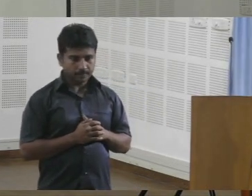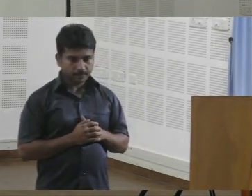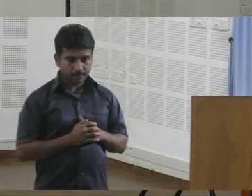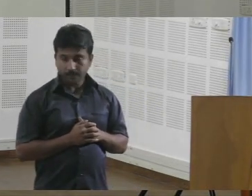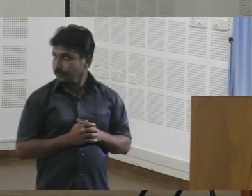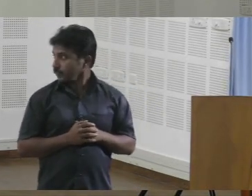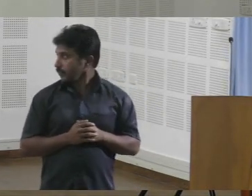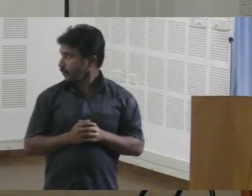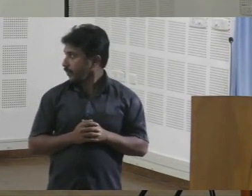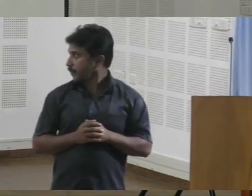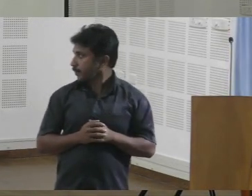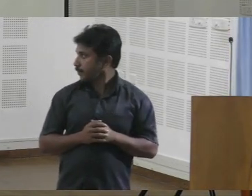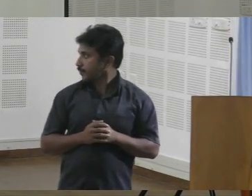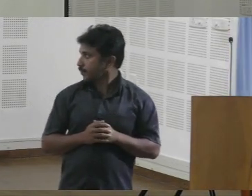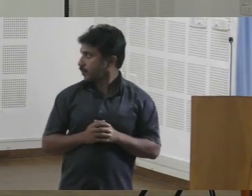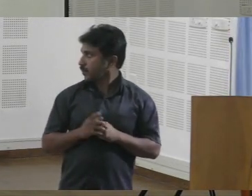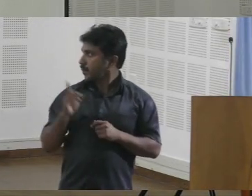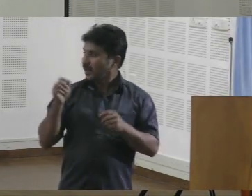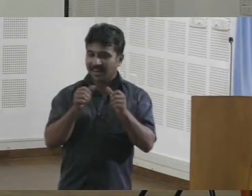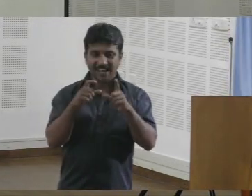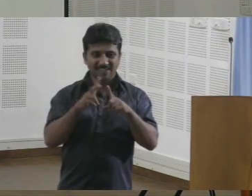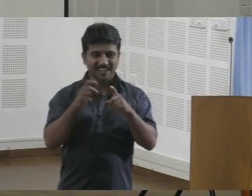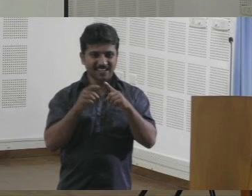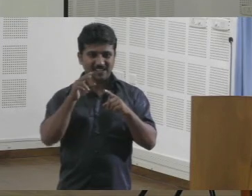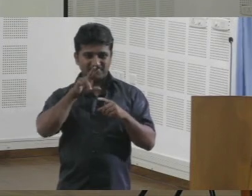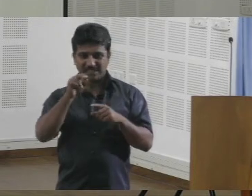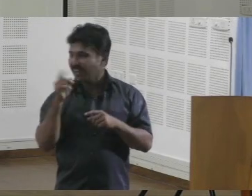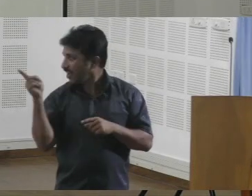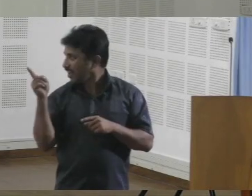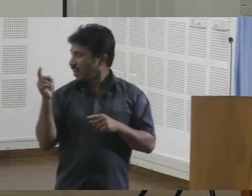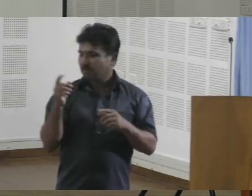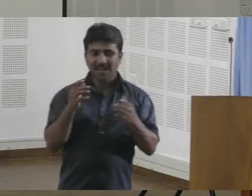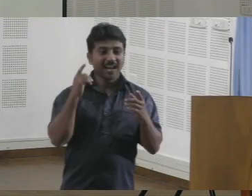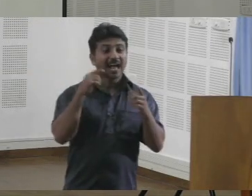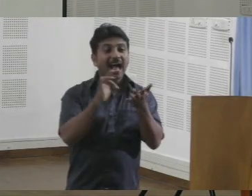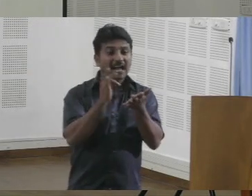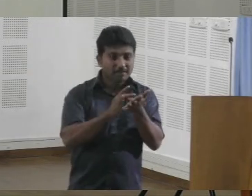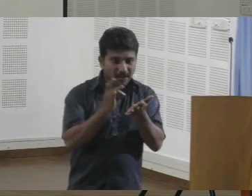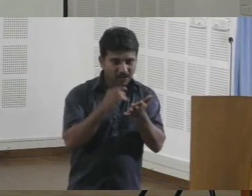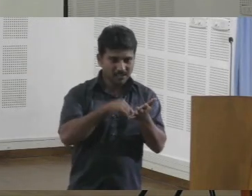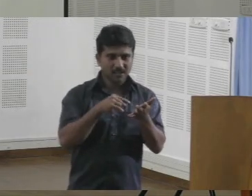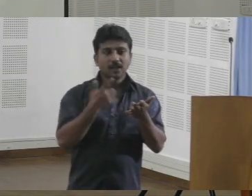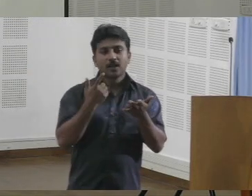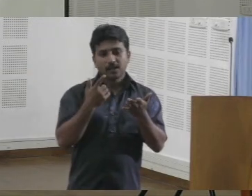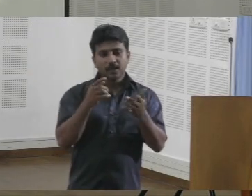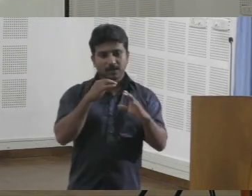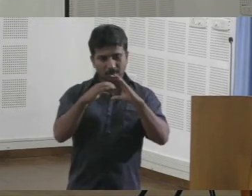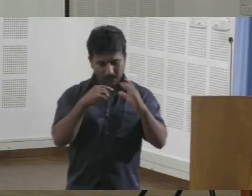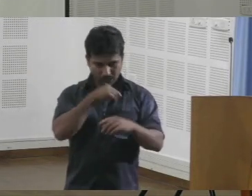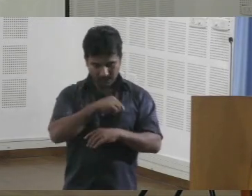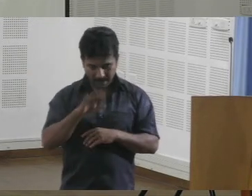അദ്വൈത് യൂസിംഗ് ആവാസ് ഫോർ കമ്മ്യൂണിക്കേഷൻ യൂസിംഗ് ഇറ്റ് ഇൻ ഹിസ് ഐപാഡ്. ഐ കസ്റ്റമൈസ്ഡ് ആവാസ് ഇൻ ദിസ്